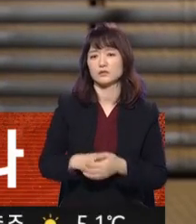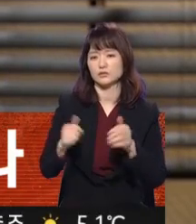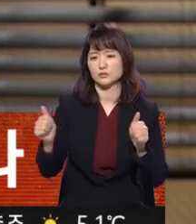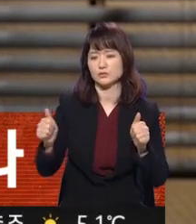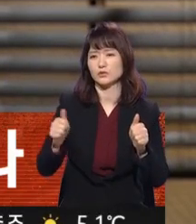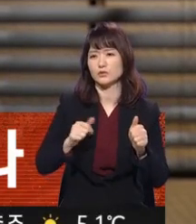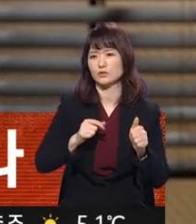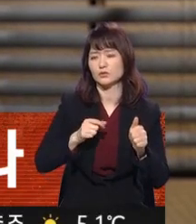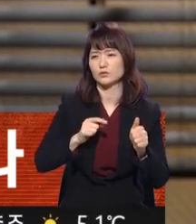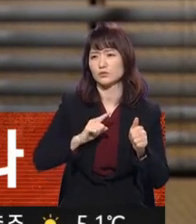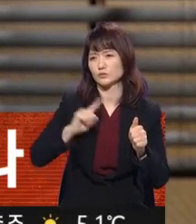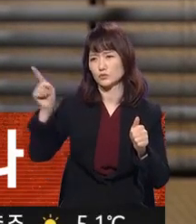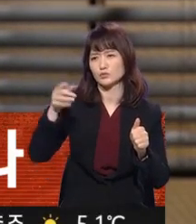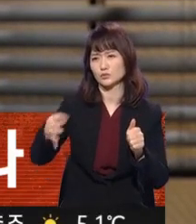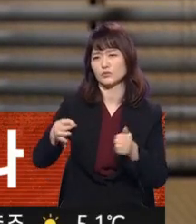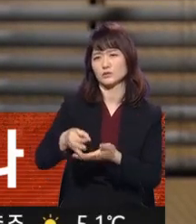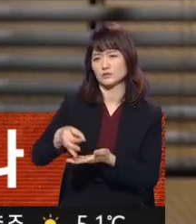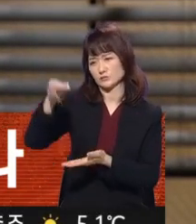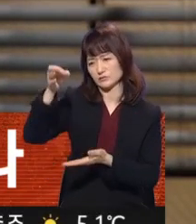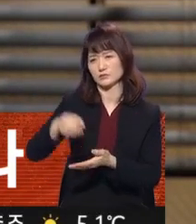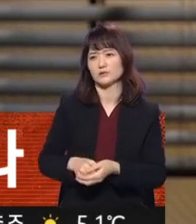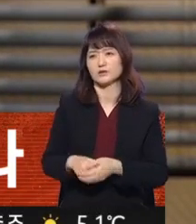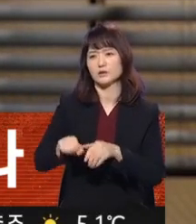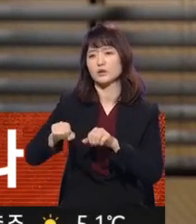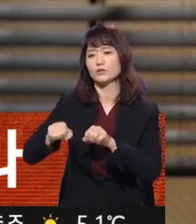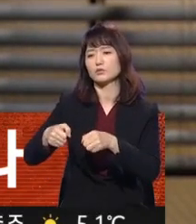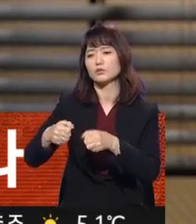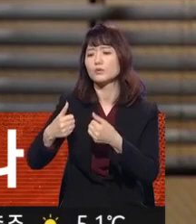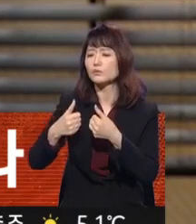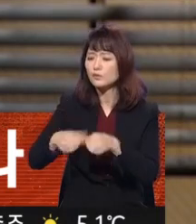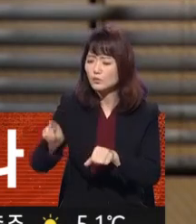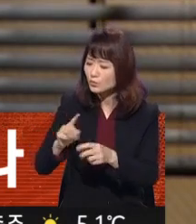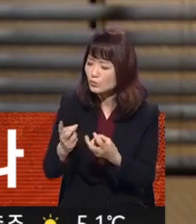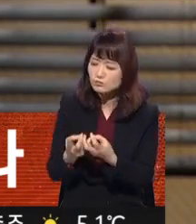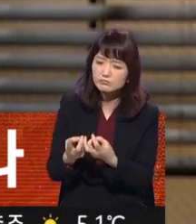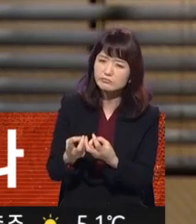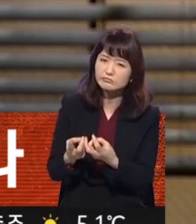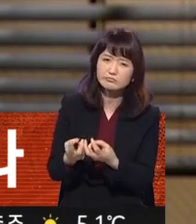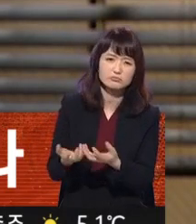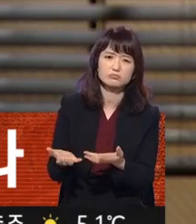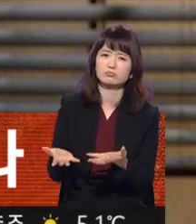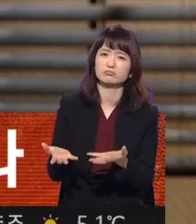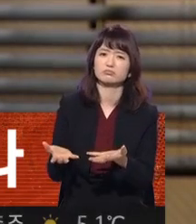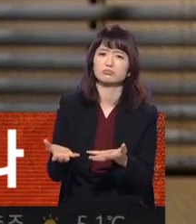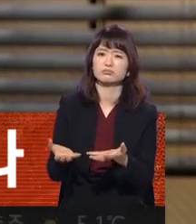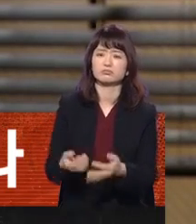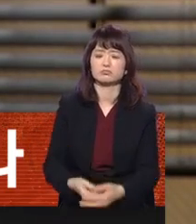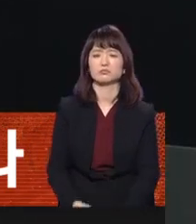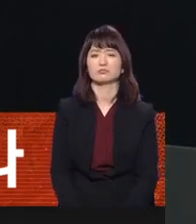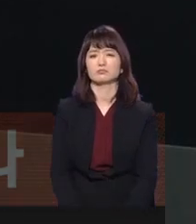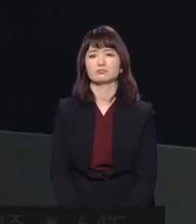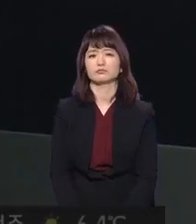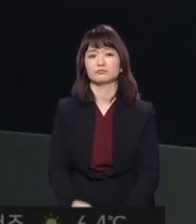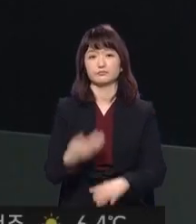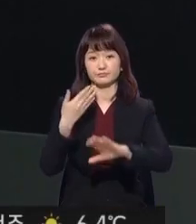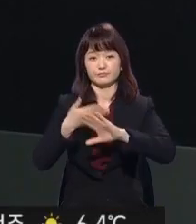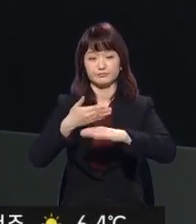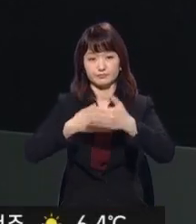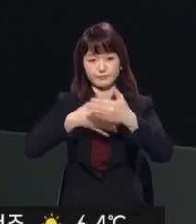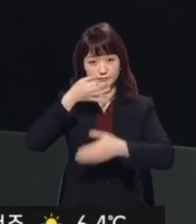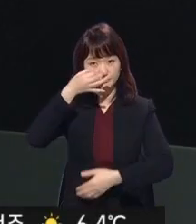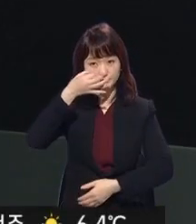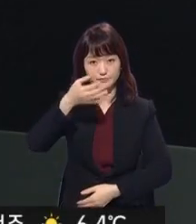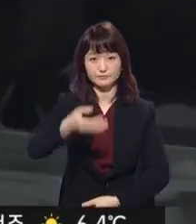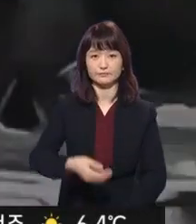되겠죠 정말 말 그대로 대략 난감인 그런 상황이라고 봐야 될 것 같습니다 또 다른 영상 보시죠